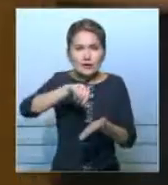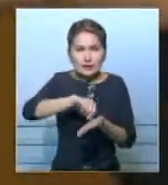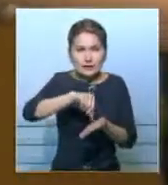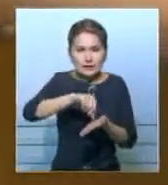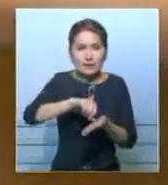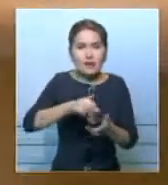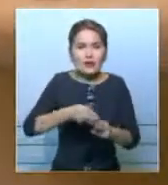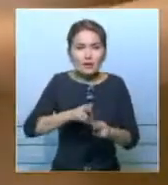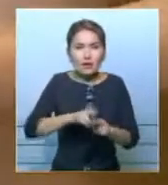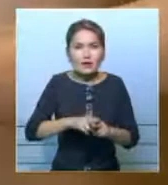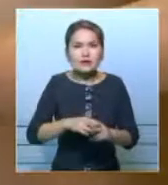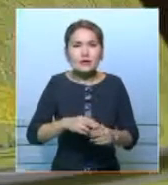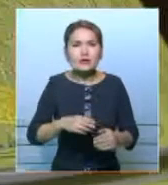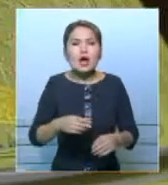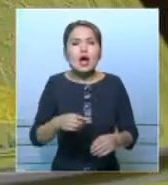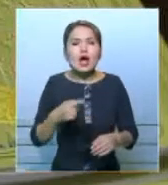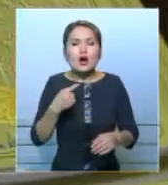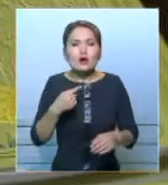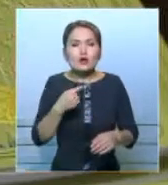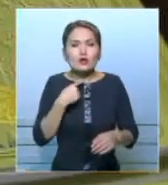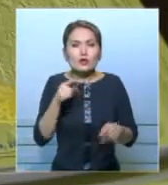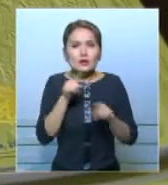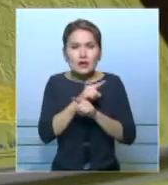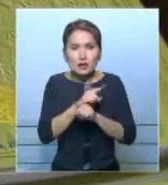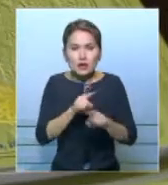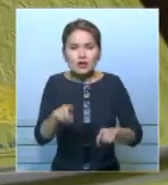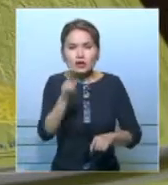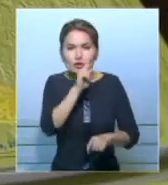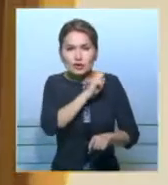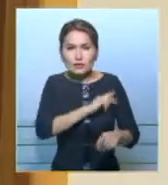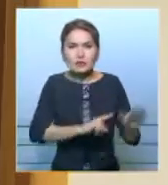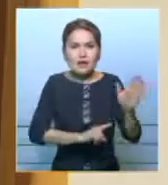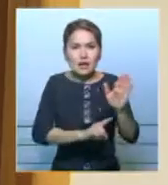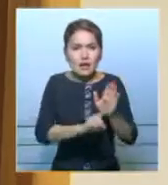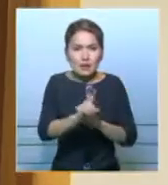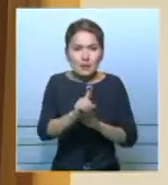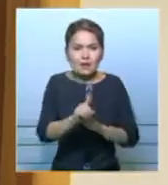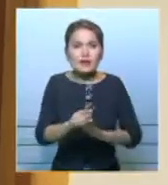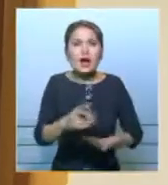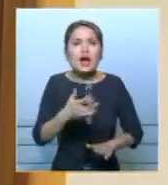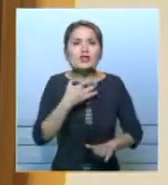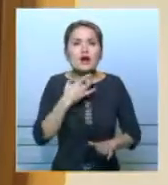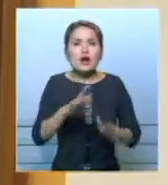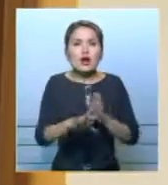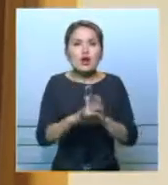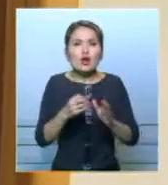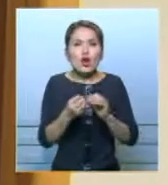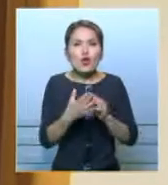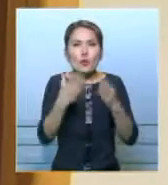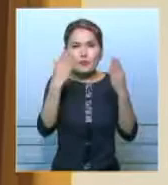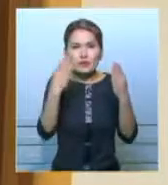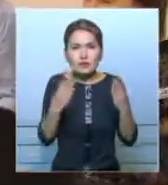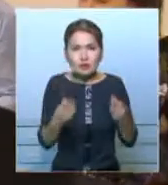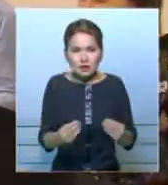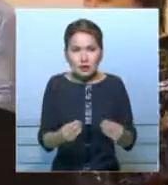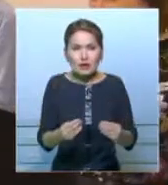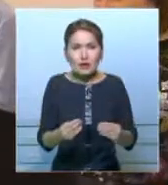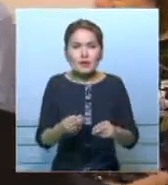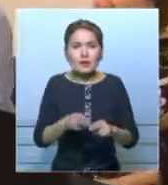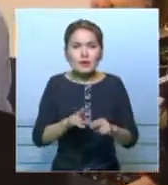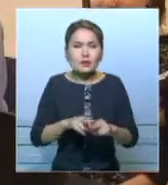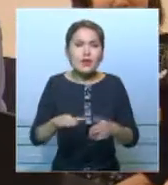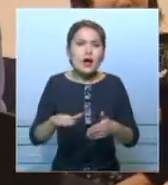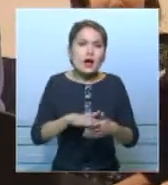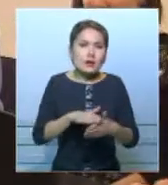сайлаушылармен кездесіп, үгіт-насихат жұмыстарын жүргізуге барлық жағдай жасалған. Ал дауыс берушілер сайлауға 15 күн қалғанда өзінің тізімінде